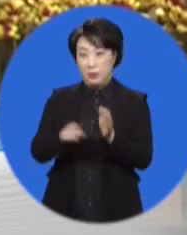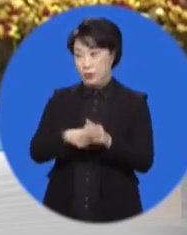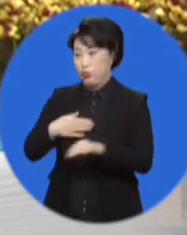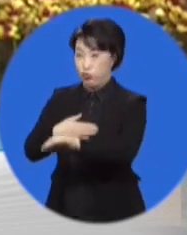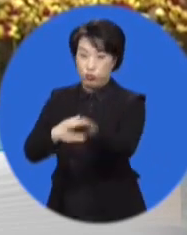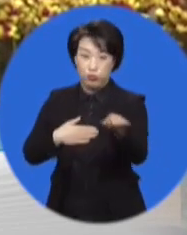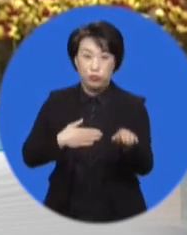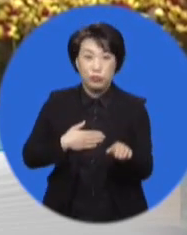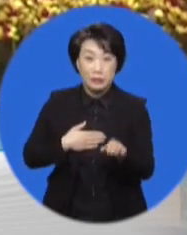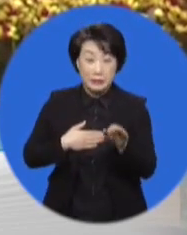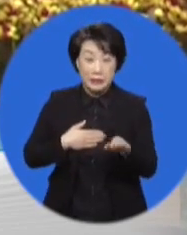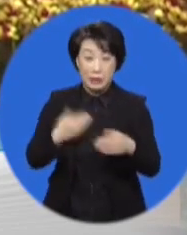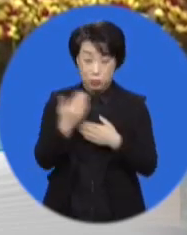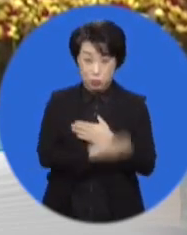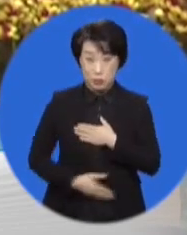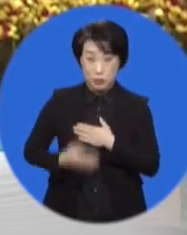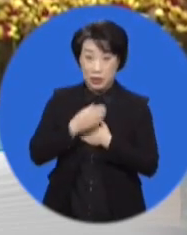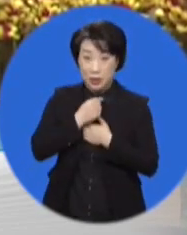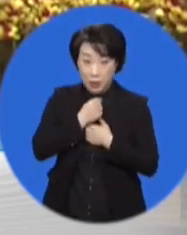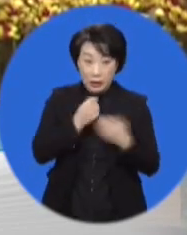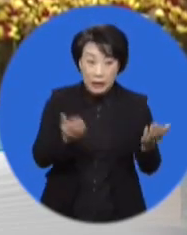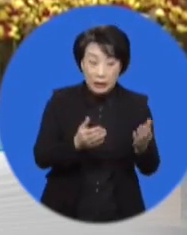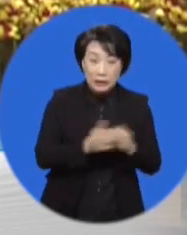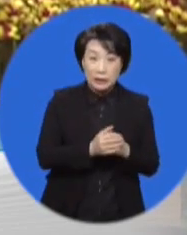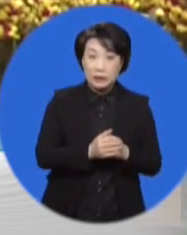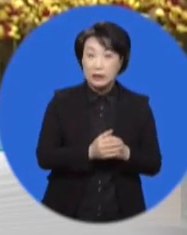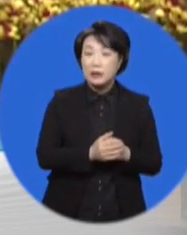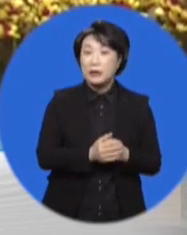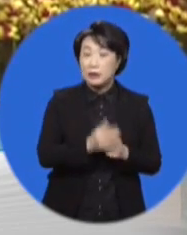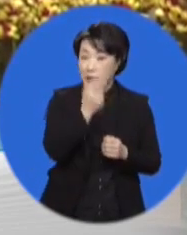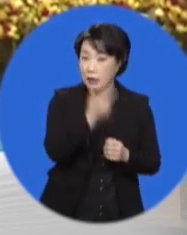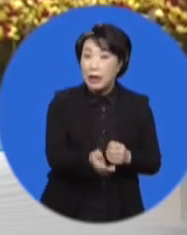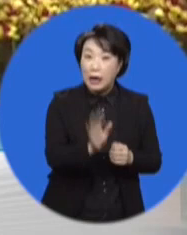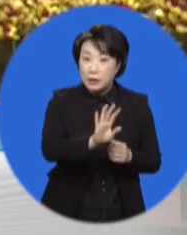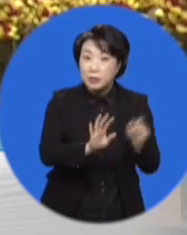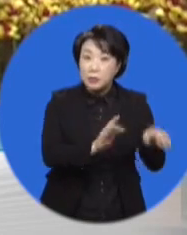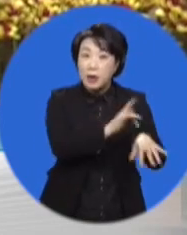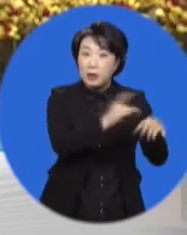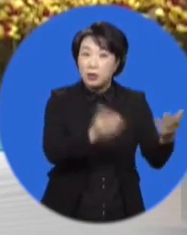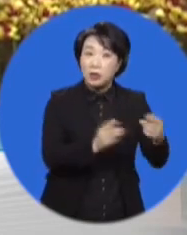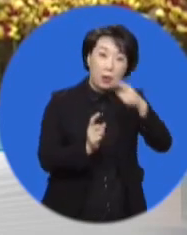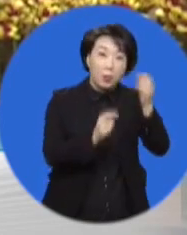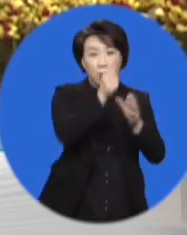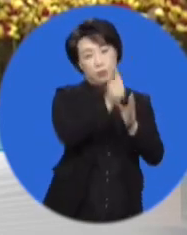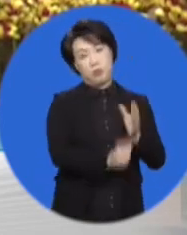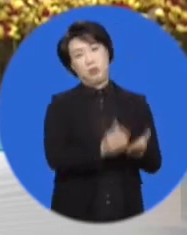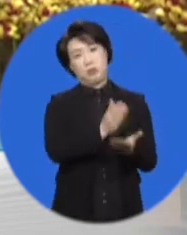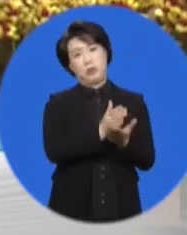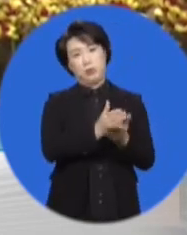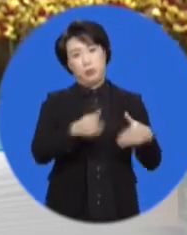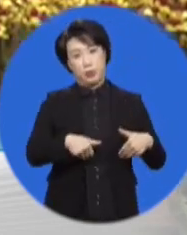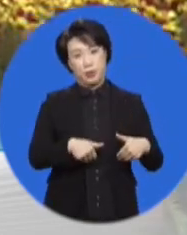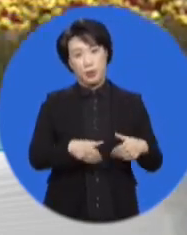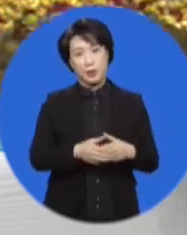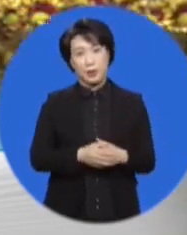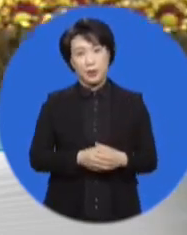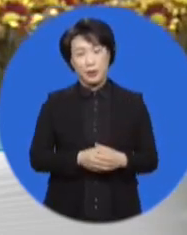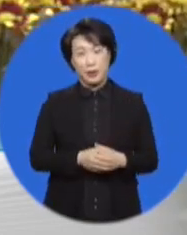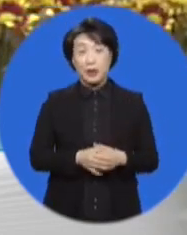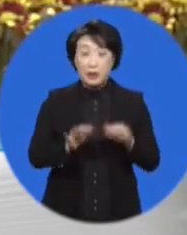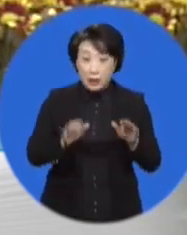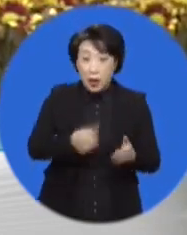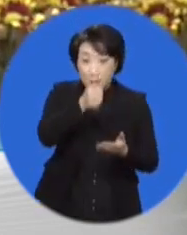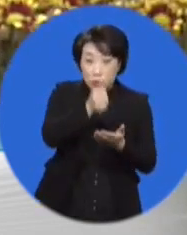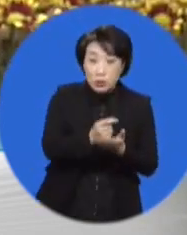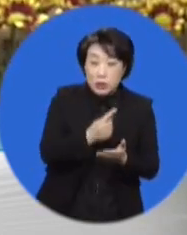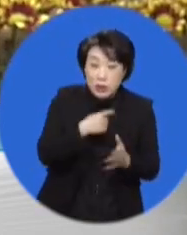람들은육신의요구를놓치지않는마귀에게미혹당하지말아야되는데죄